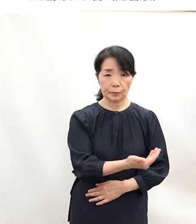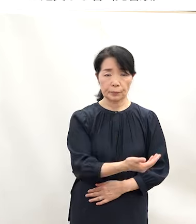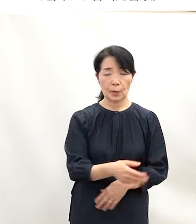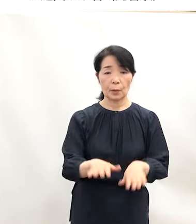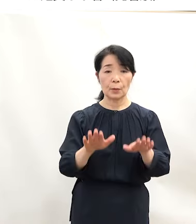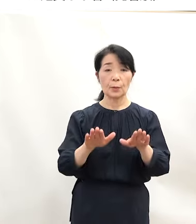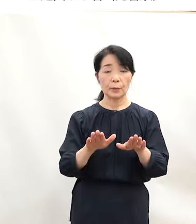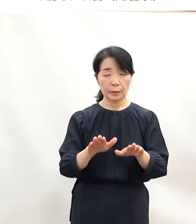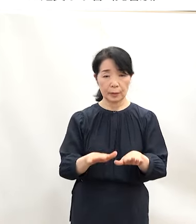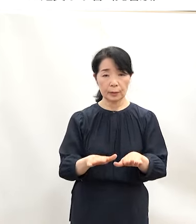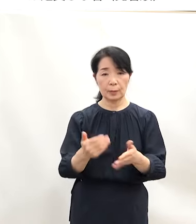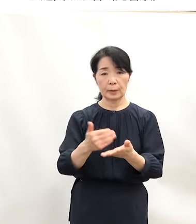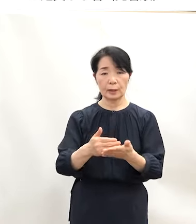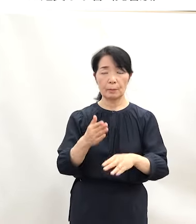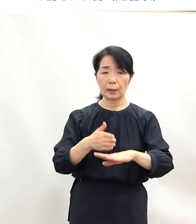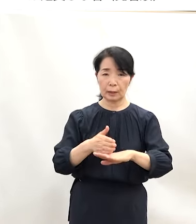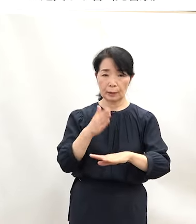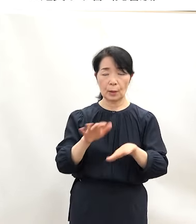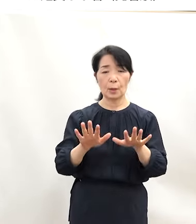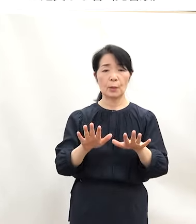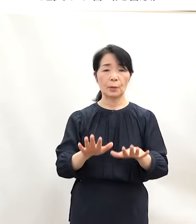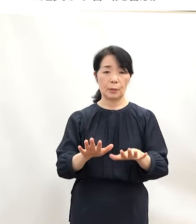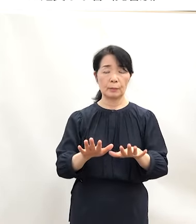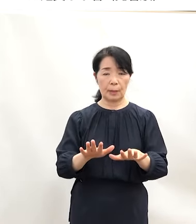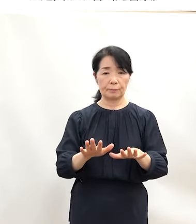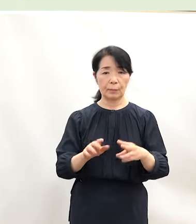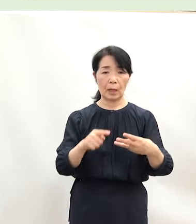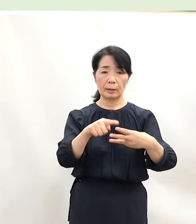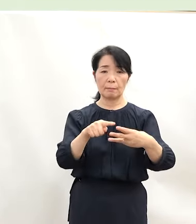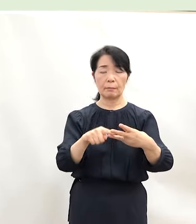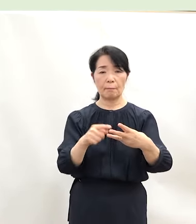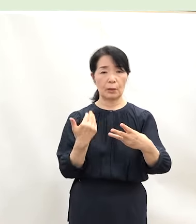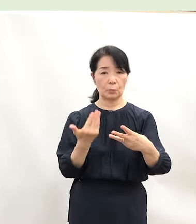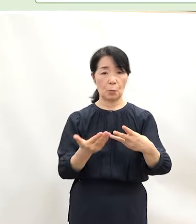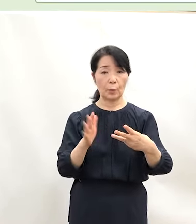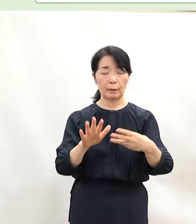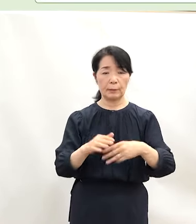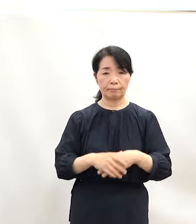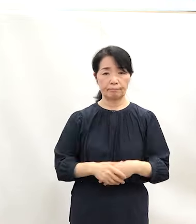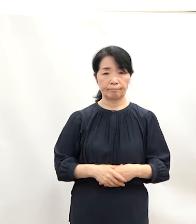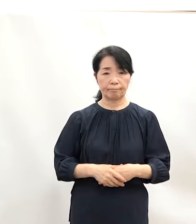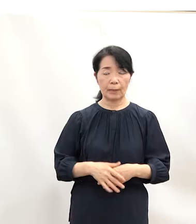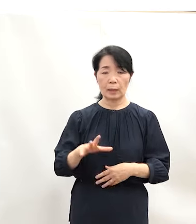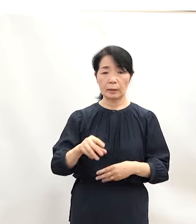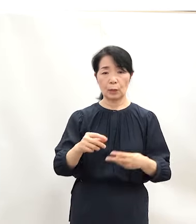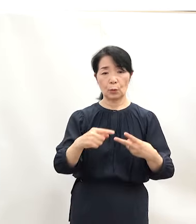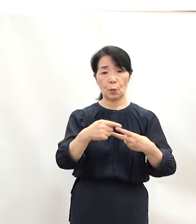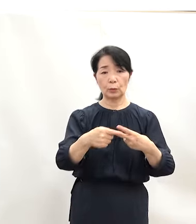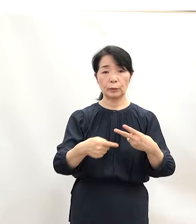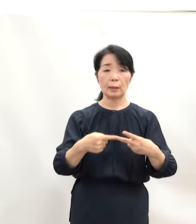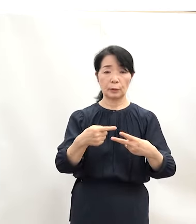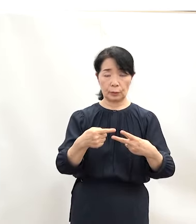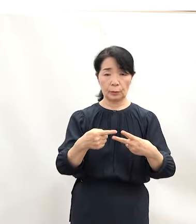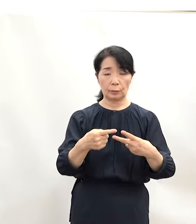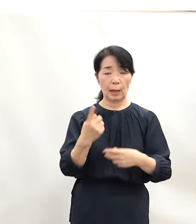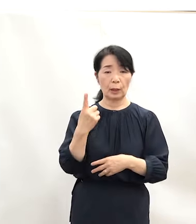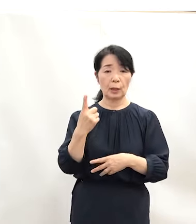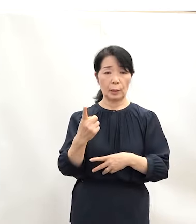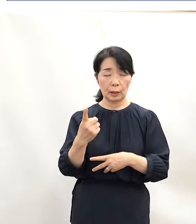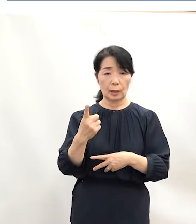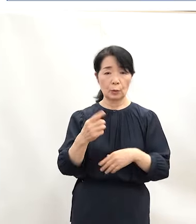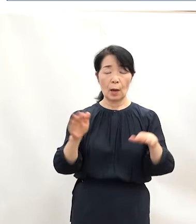はありがとうございます。はい、3点質問させていただきます。はい、最初の2点が、1つ目の夜間